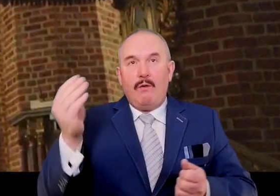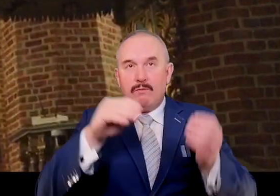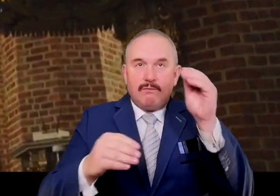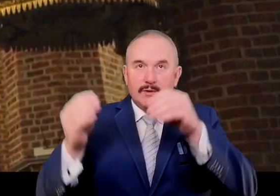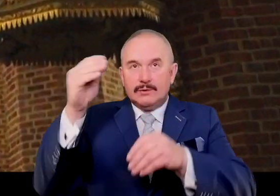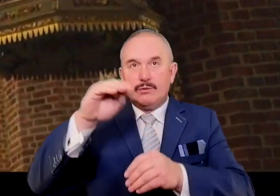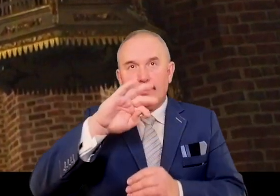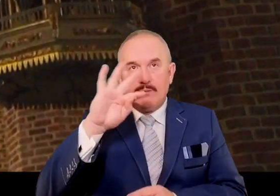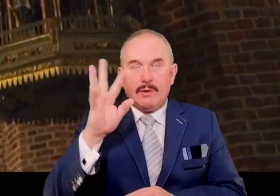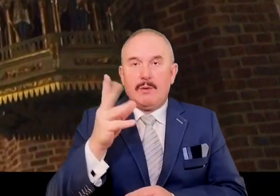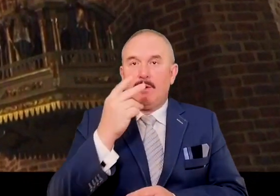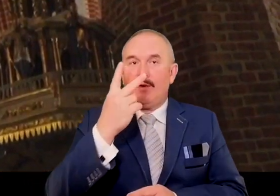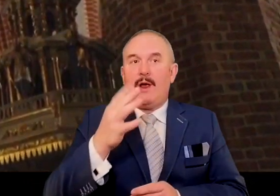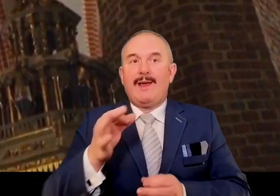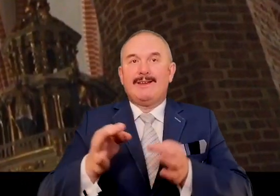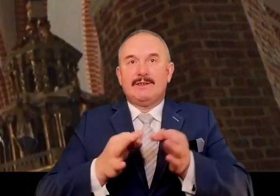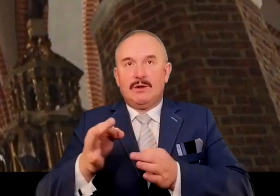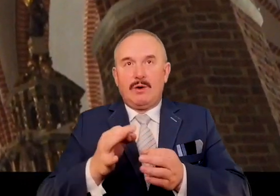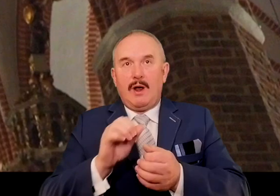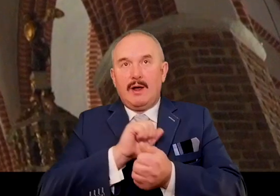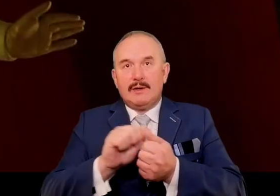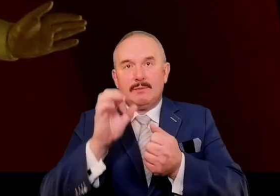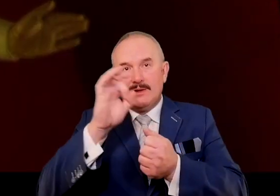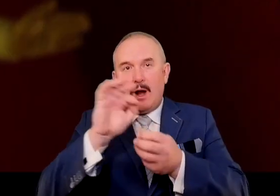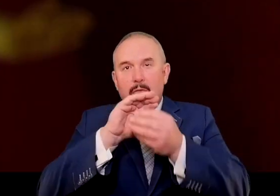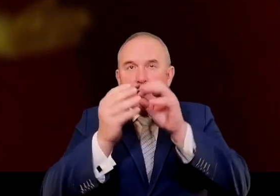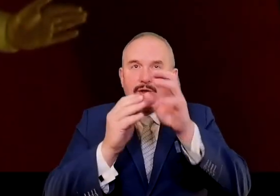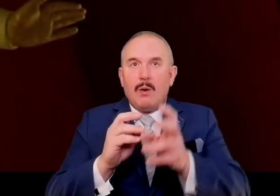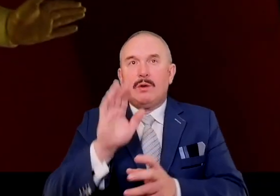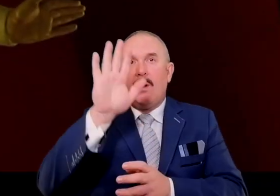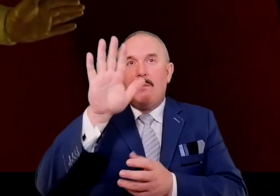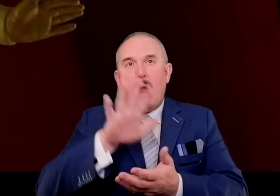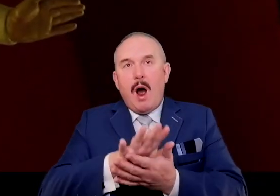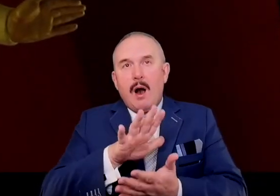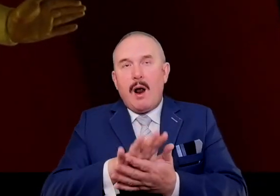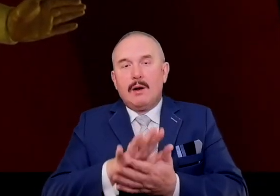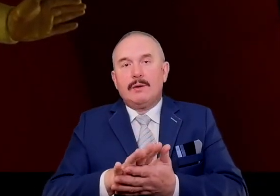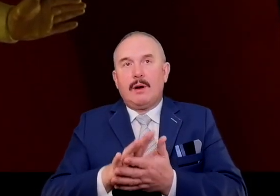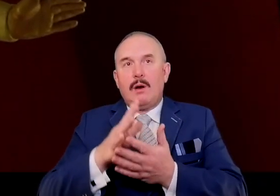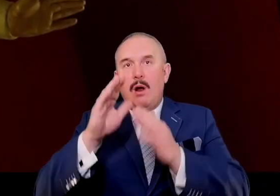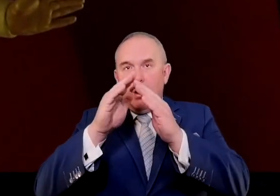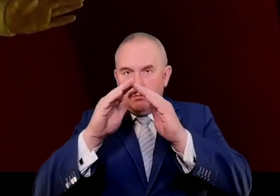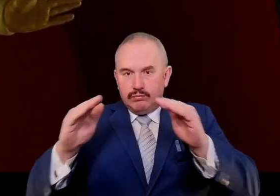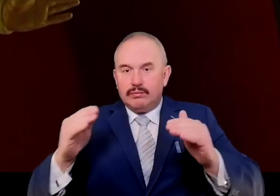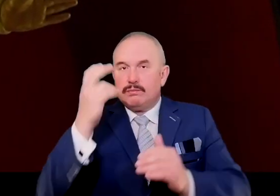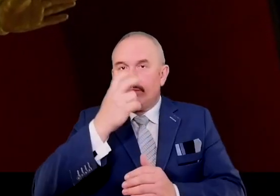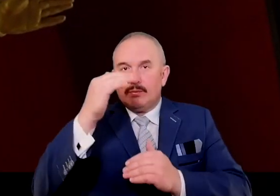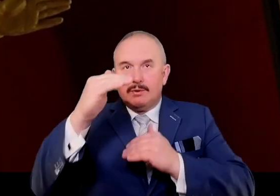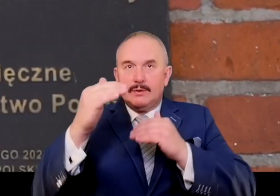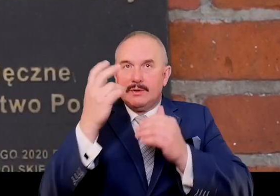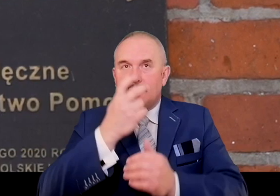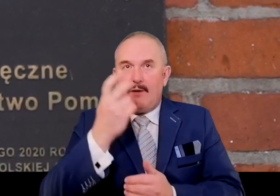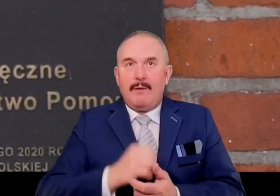Wystrój prezentuje nam historyczny kształt, charakter tego budynku. Jak już wspominałem,